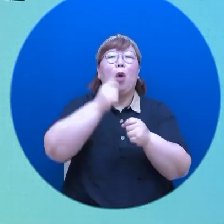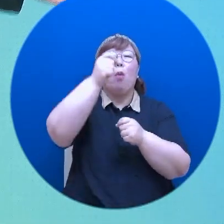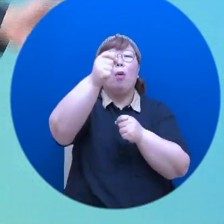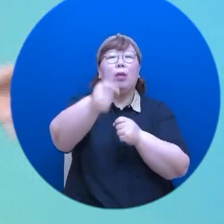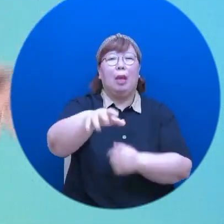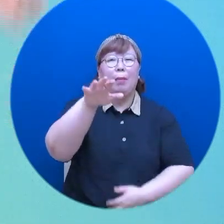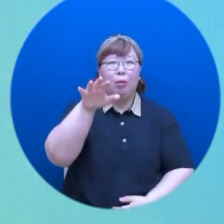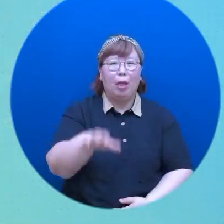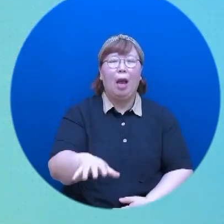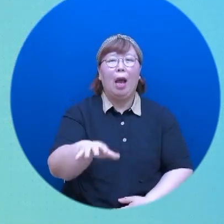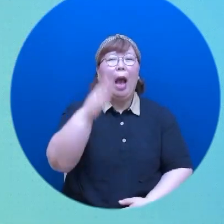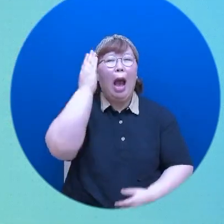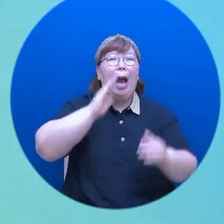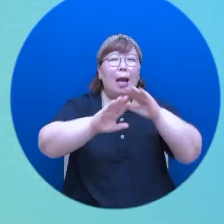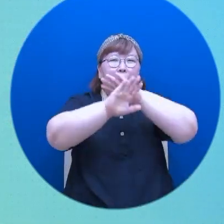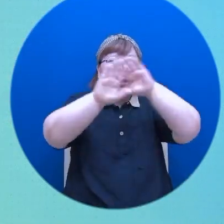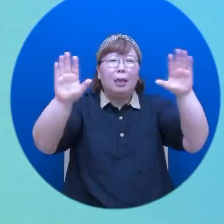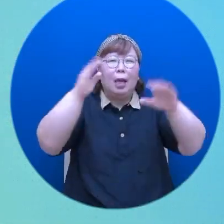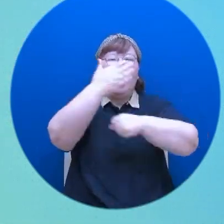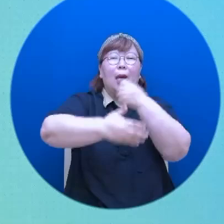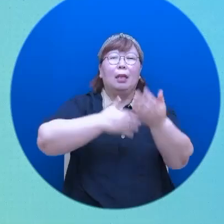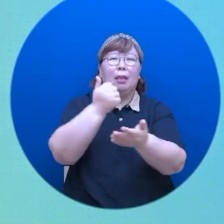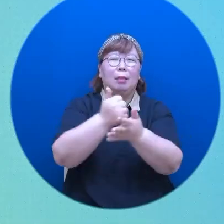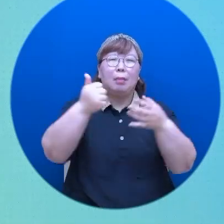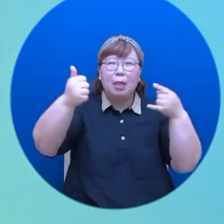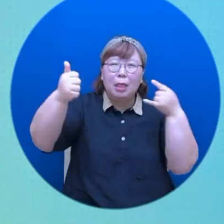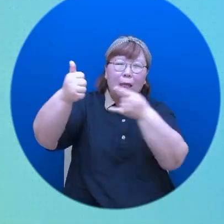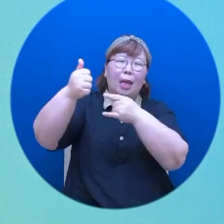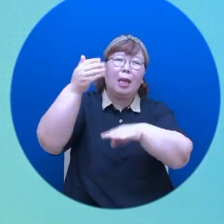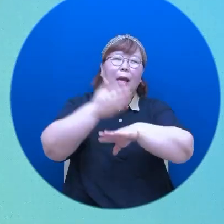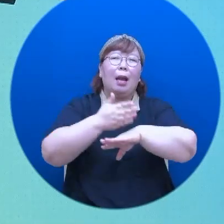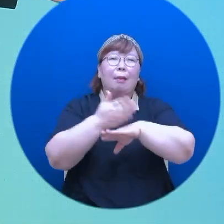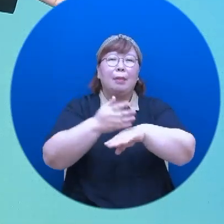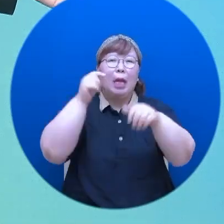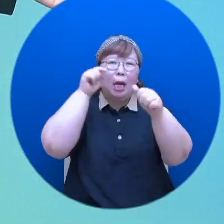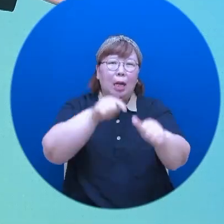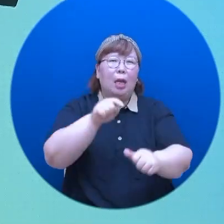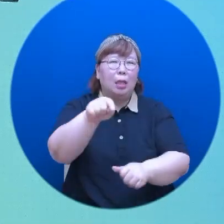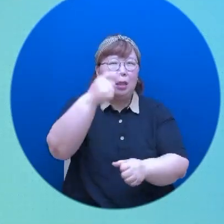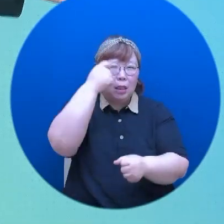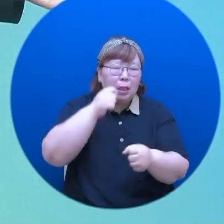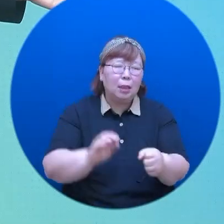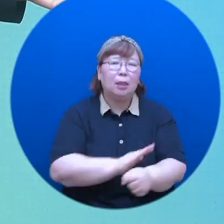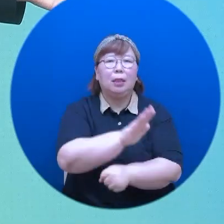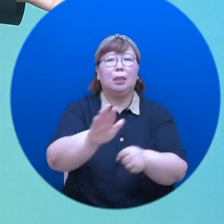영원함이로다. 하늘의 하나님께 감사하라. 그 인자하심이